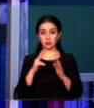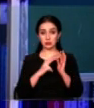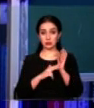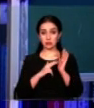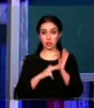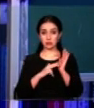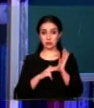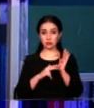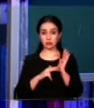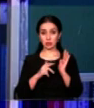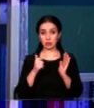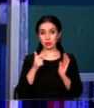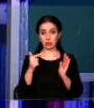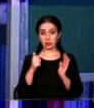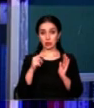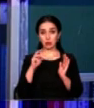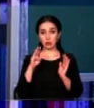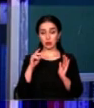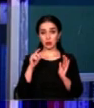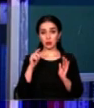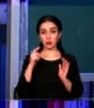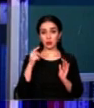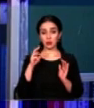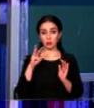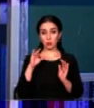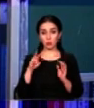55080 gram taqsim molga teng ekan.